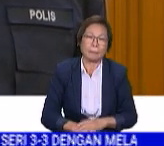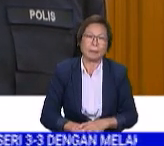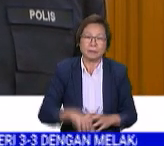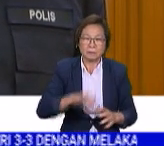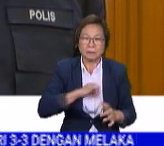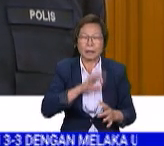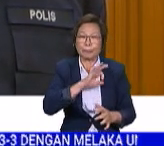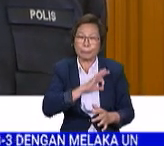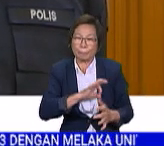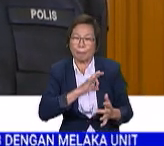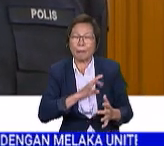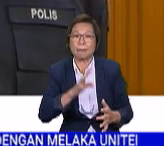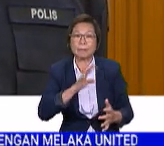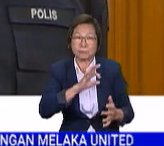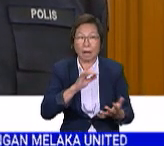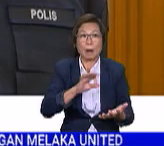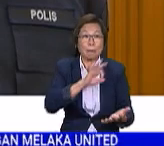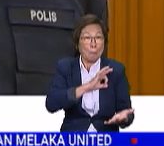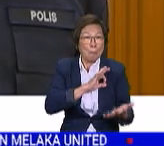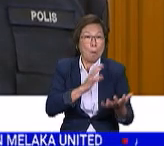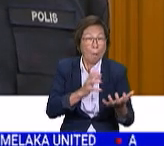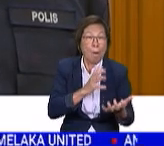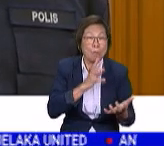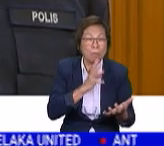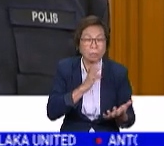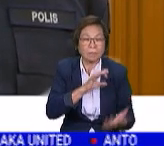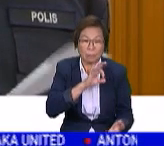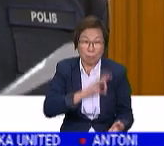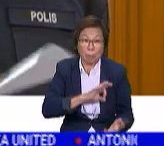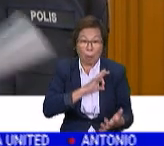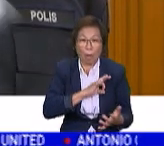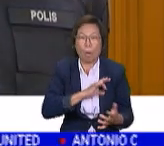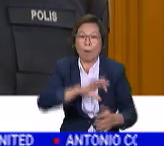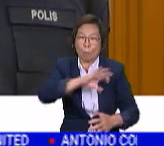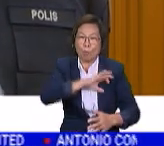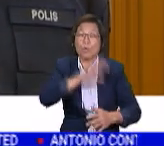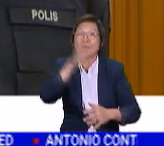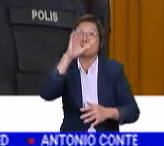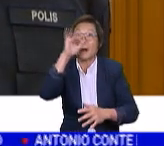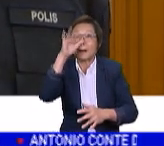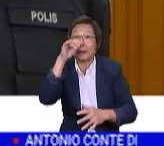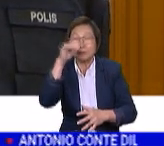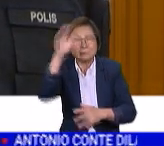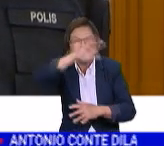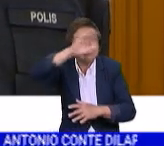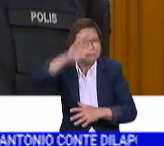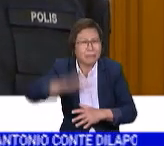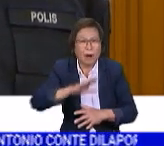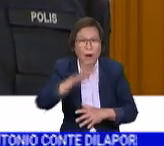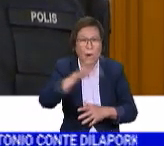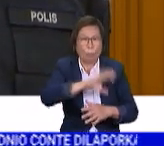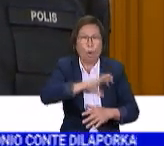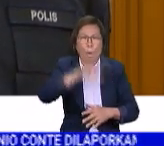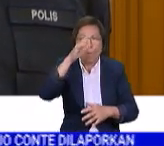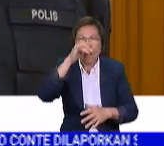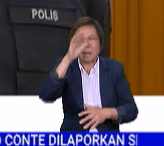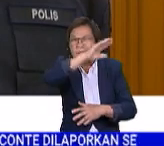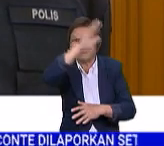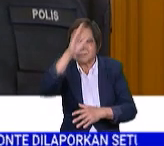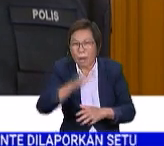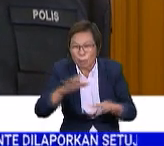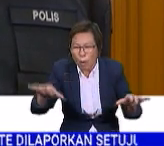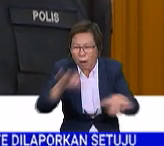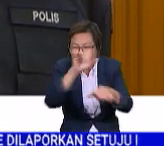Saya ingin menegaskan di sini bahawa pihak Polis Melaka tidak pernah